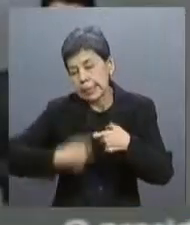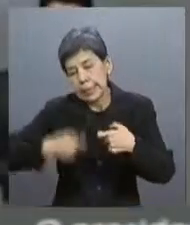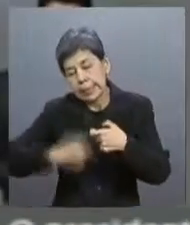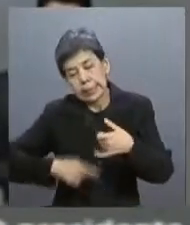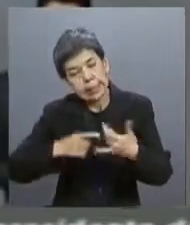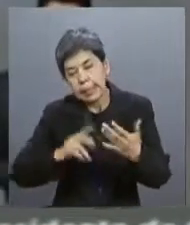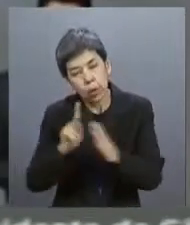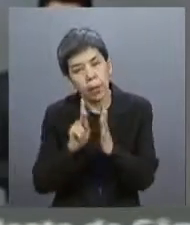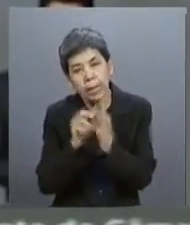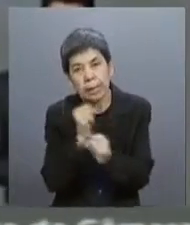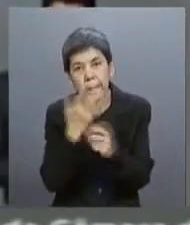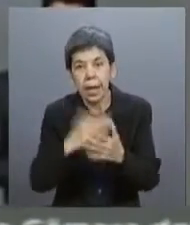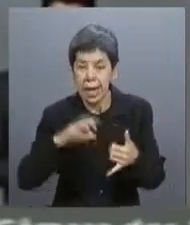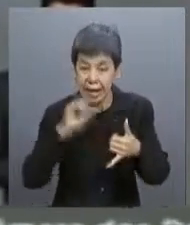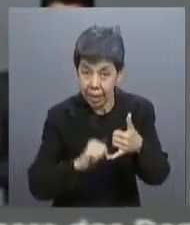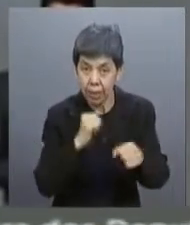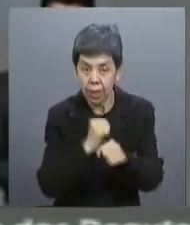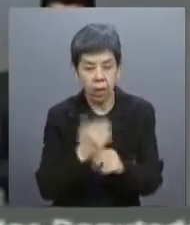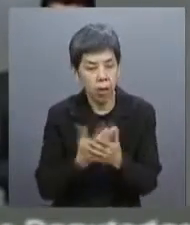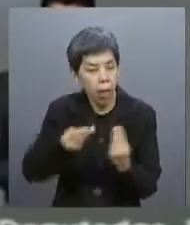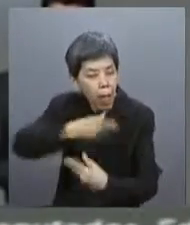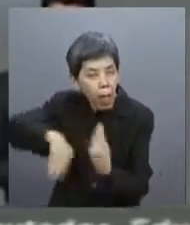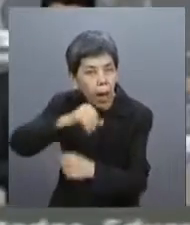ขึ้นหลังจากถูกจับในข้อหาฟอกเงิน